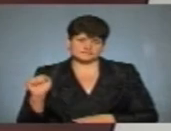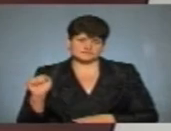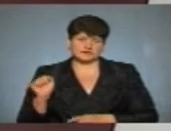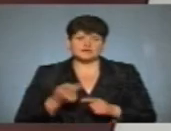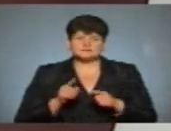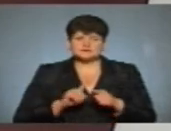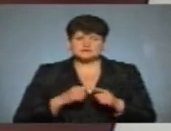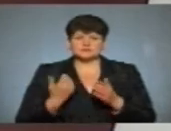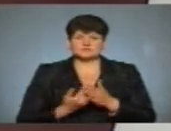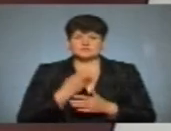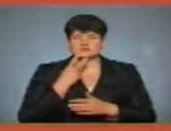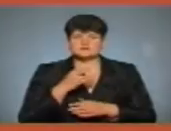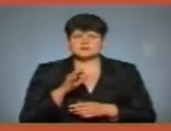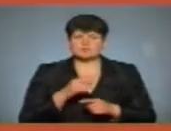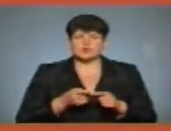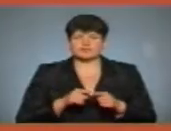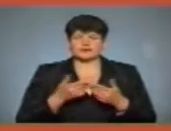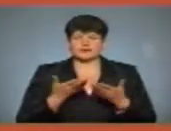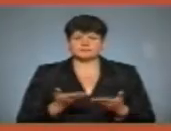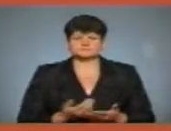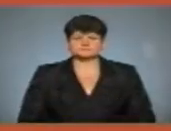випуску дивіться про таке.